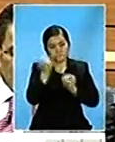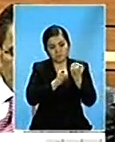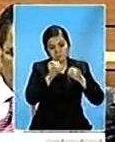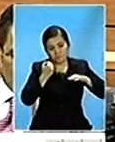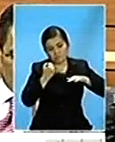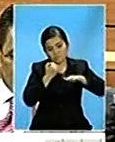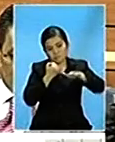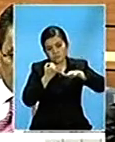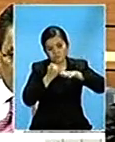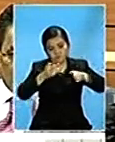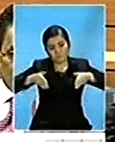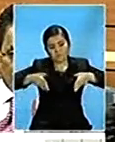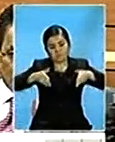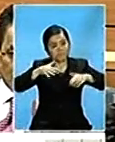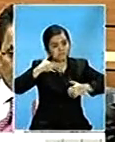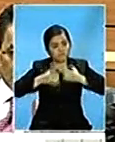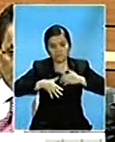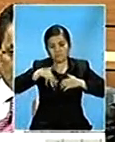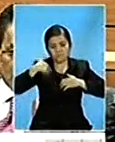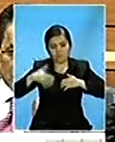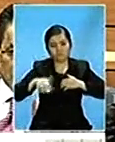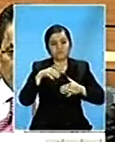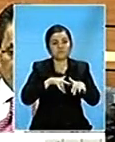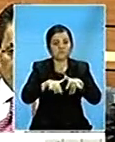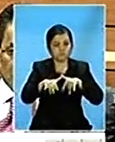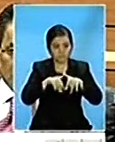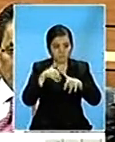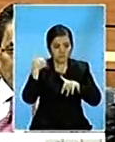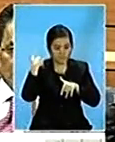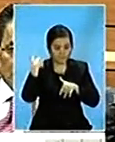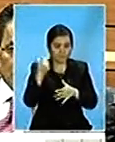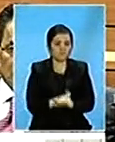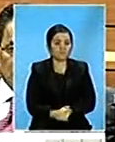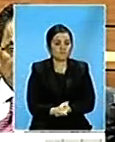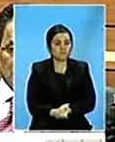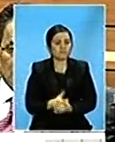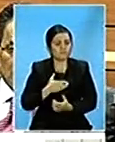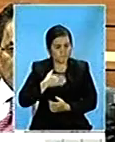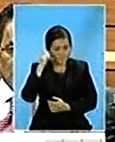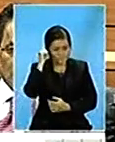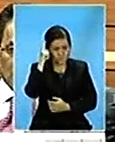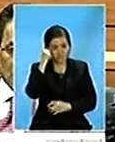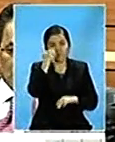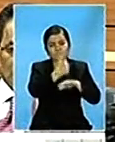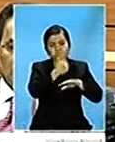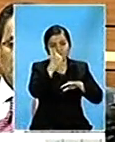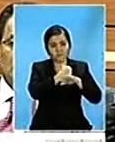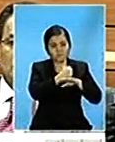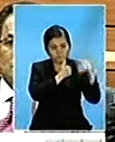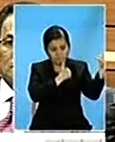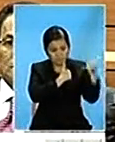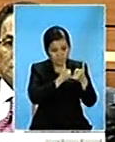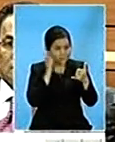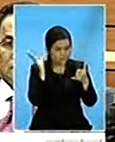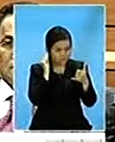ไปมาบนท้องถนนซึ่งปกติแล้วผมนึกว่าทางท่านรัฐมนตรีว่าการจะมาตอบ